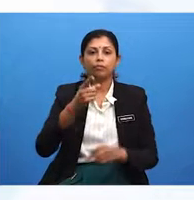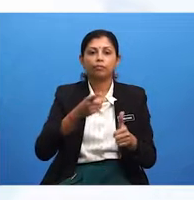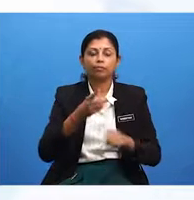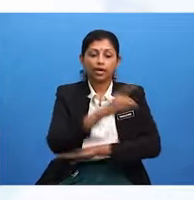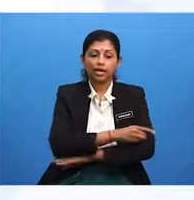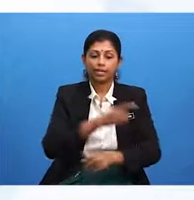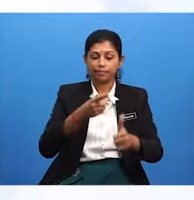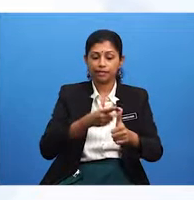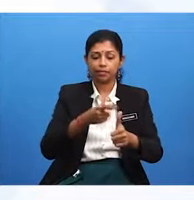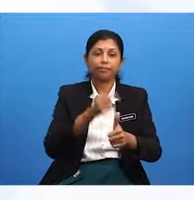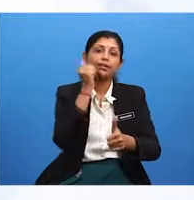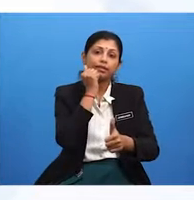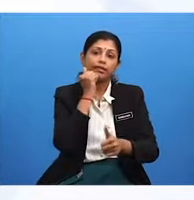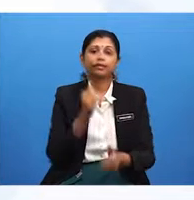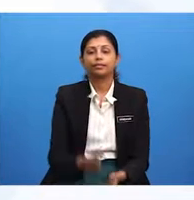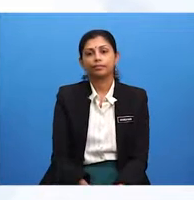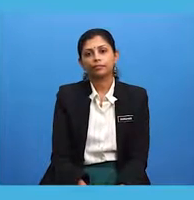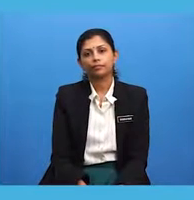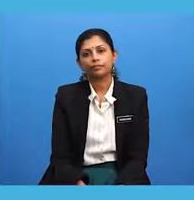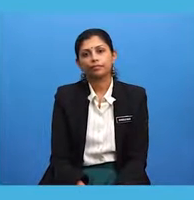pertama bermulanya haid.